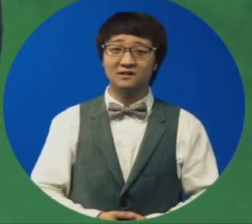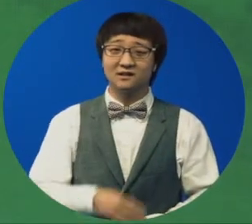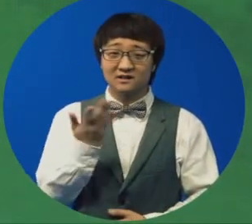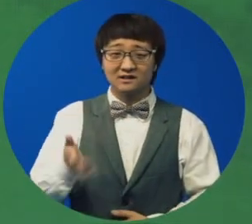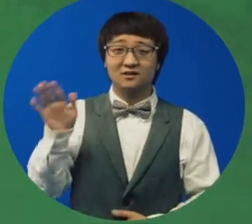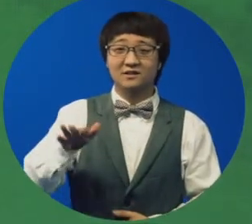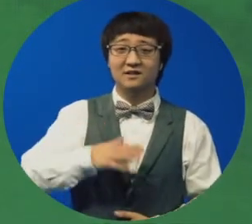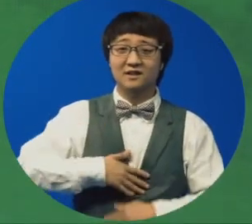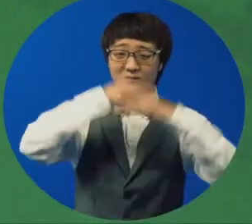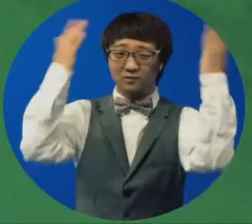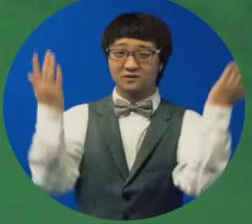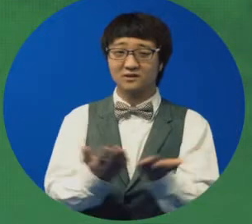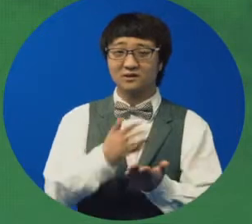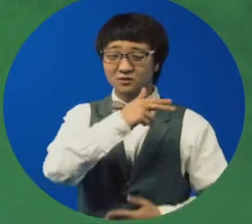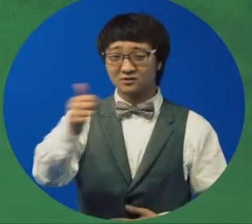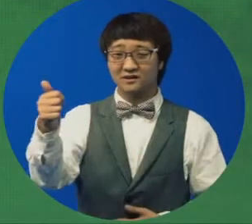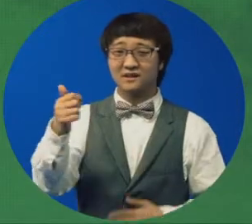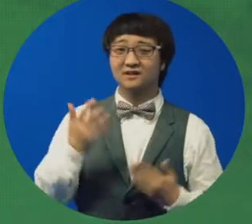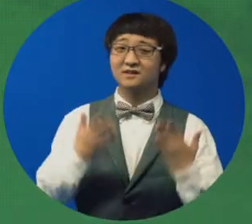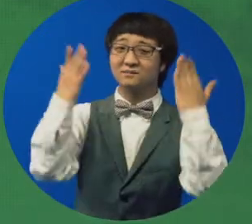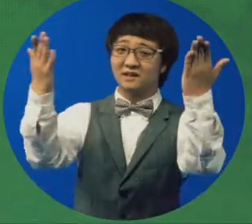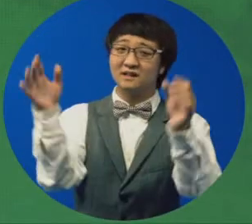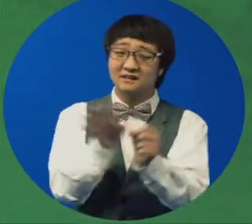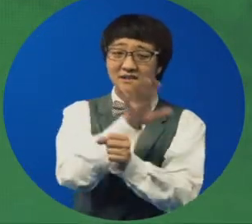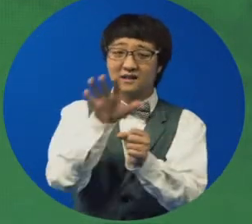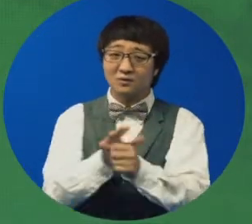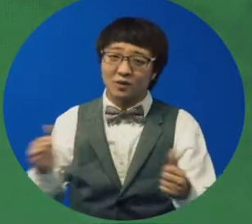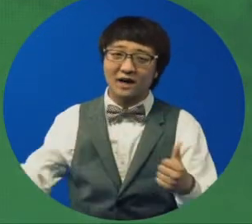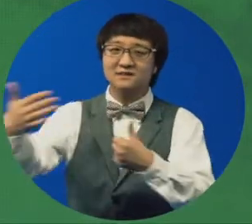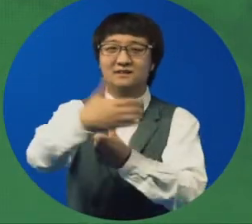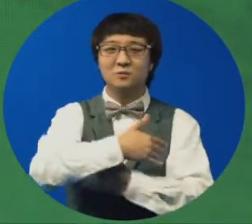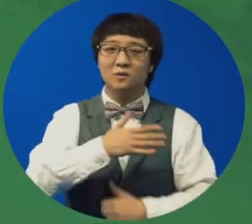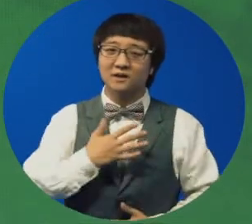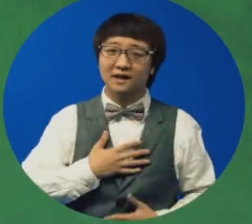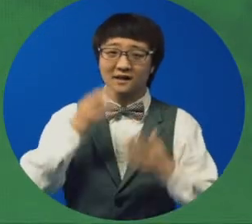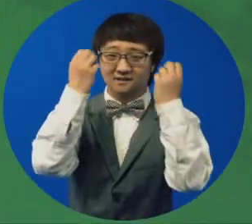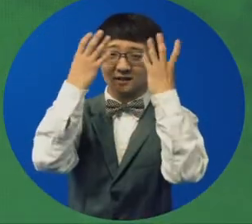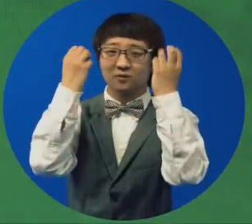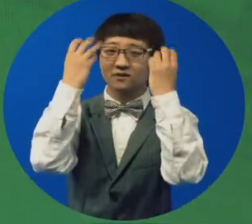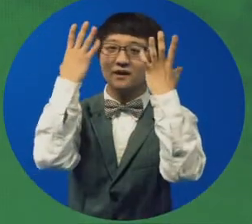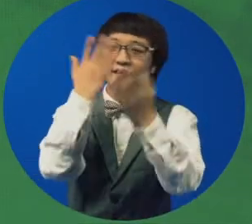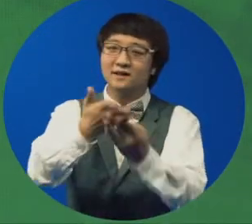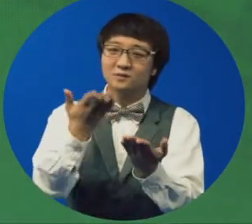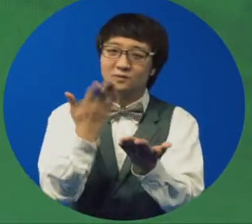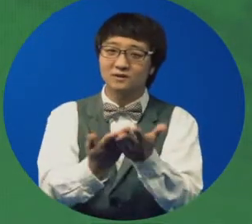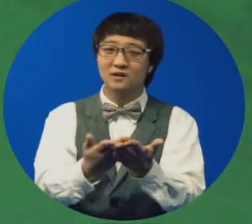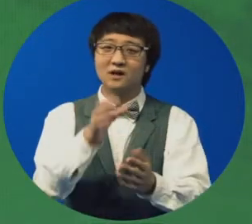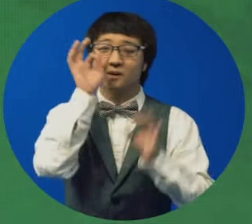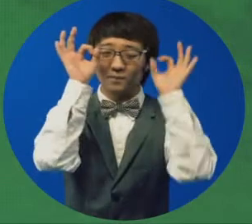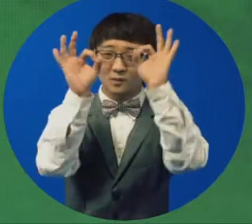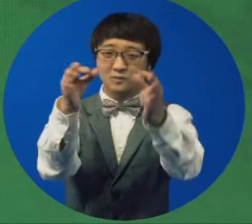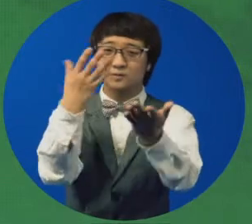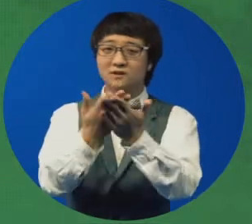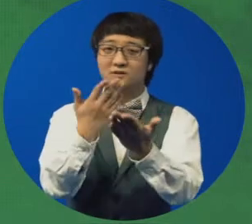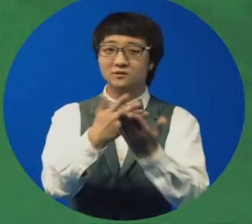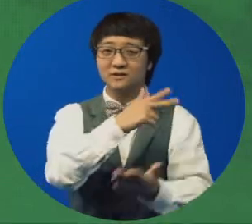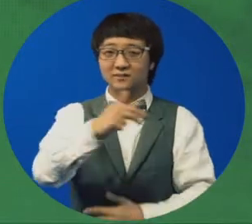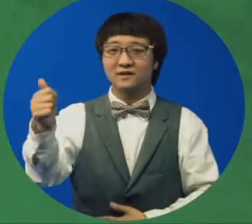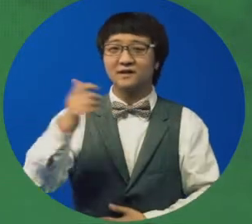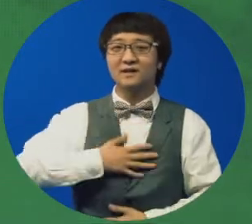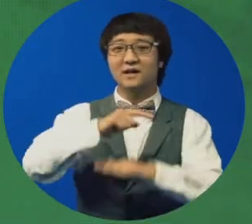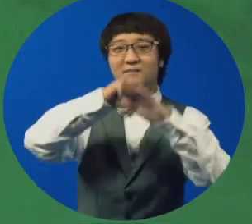그러나 내 모든 것 주께 드립니다. 사랑으로 안으시고 날 새롭게 하소서. 보소서 주님, 나의